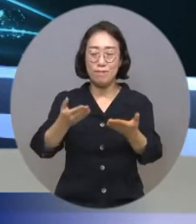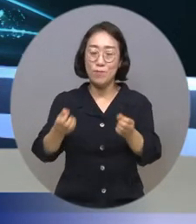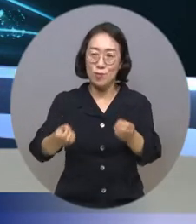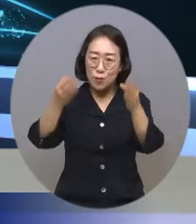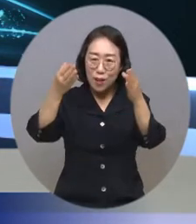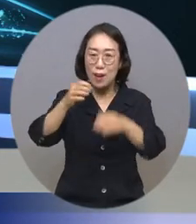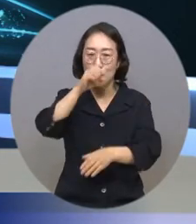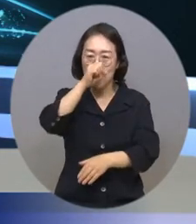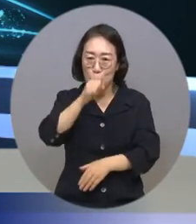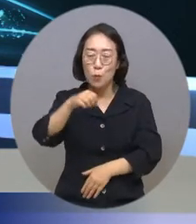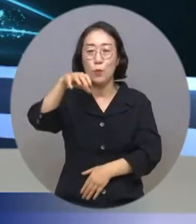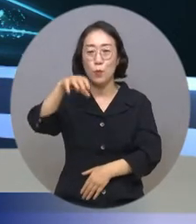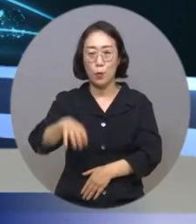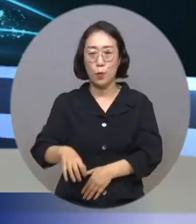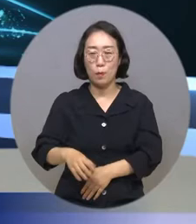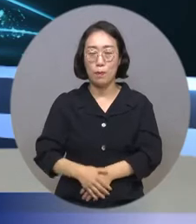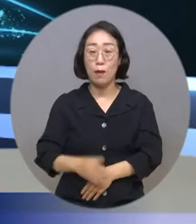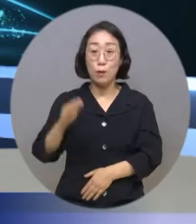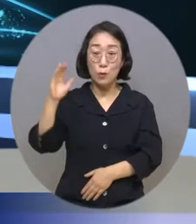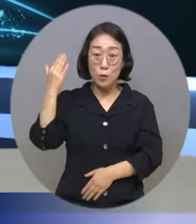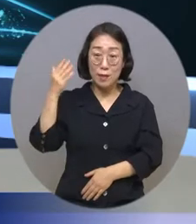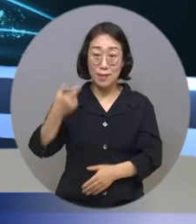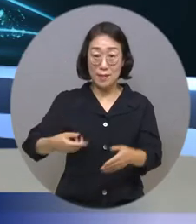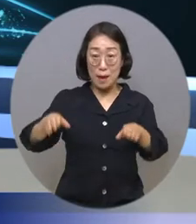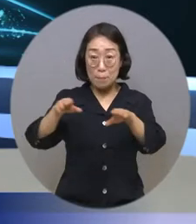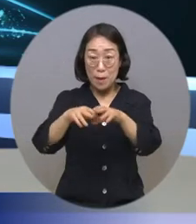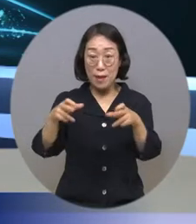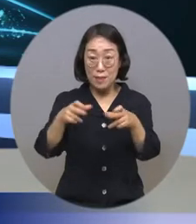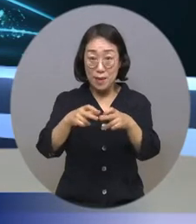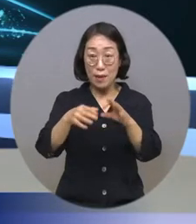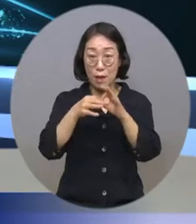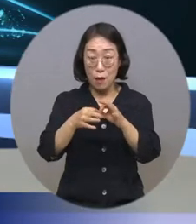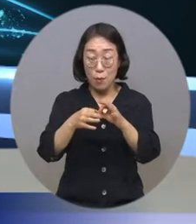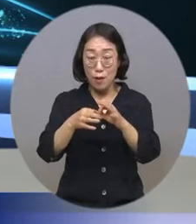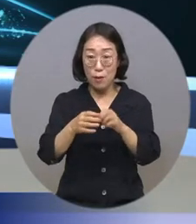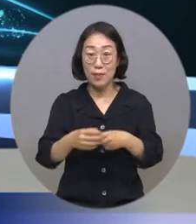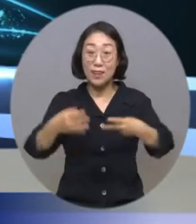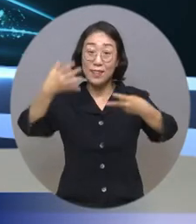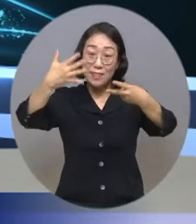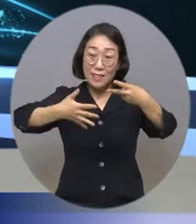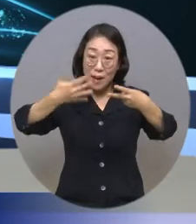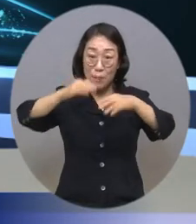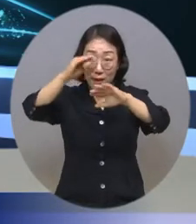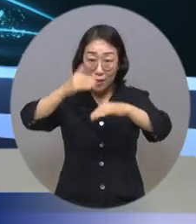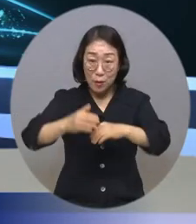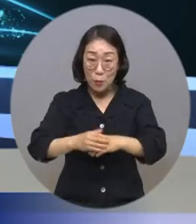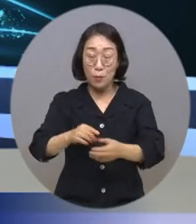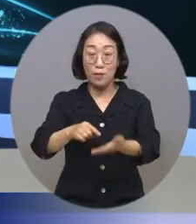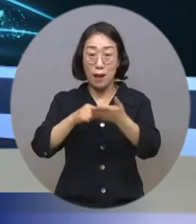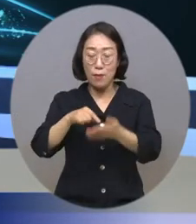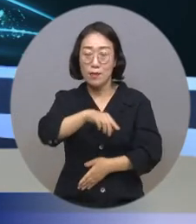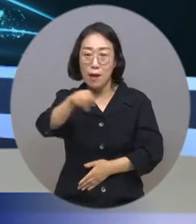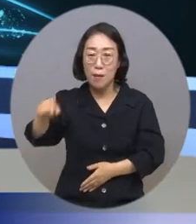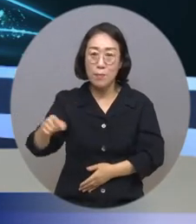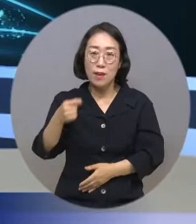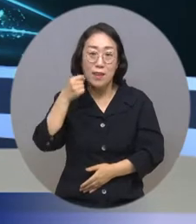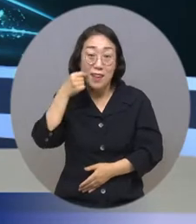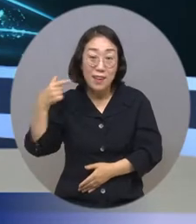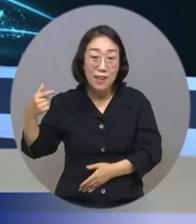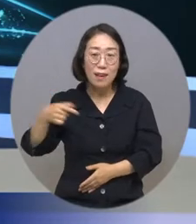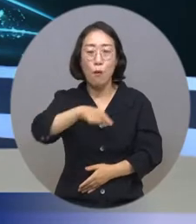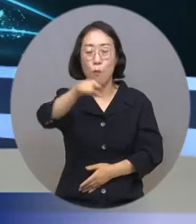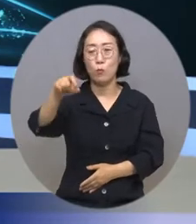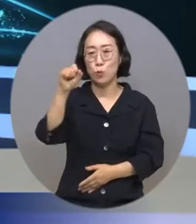평가를 받았습니다. 최근 자폐성 장애를 가진 드라마 주인공 캐릭터가 큰 사랑을 받으면서 장애에 대한